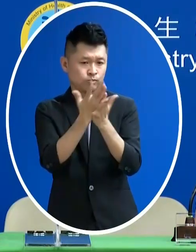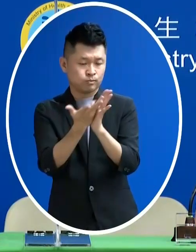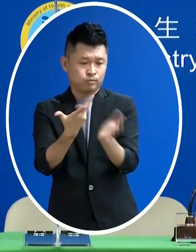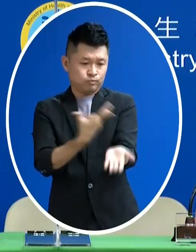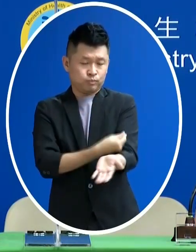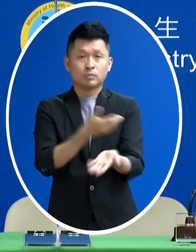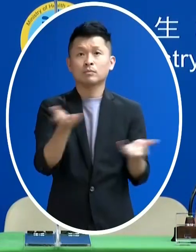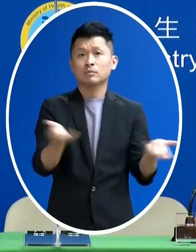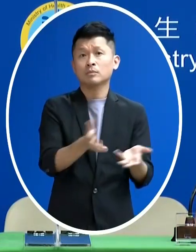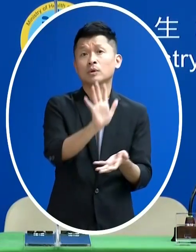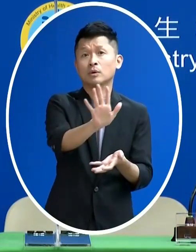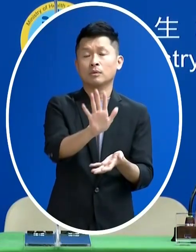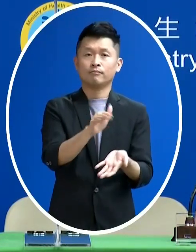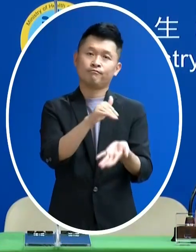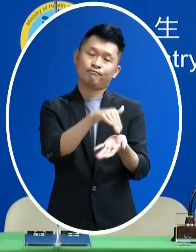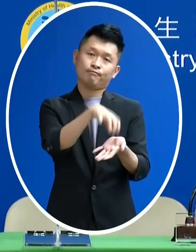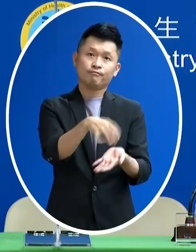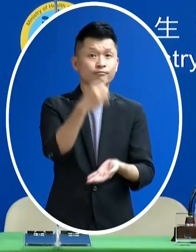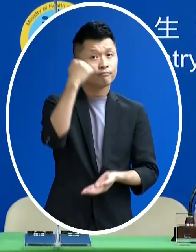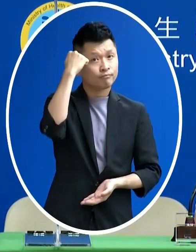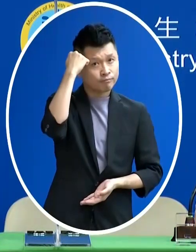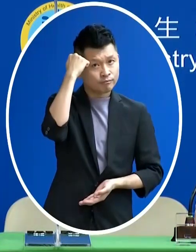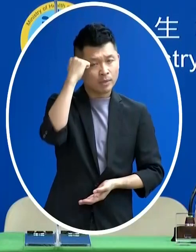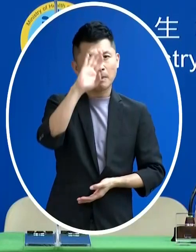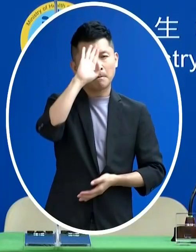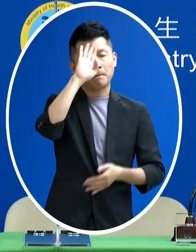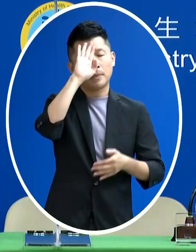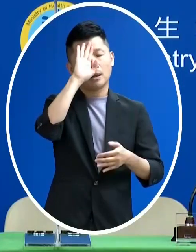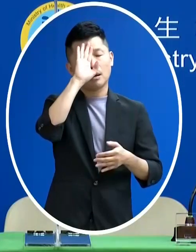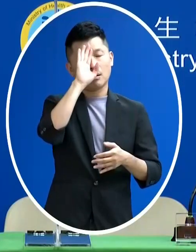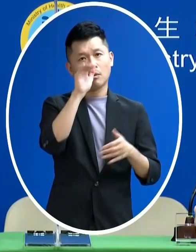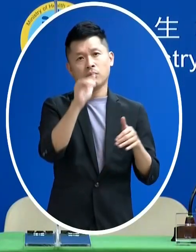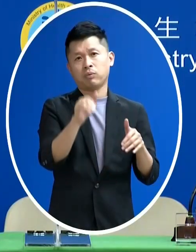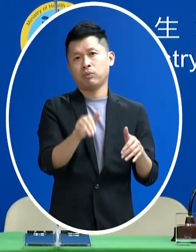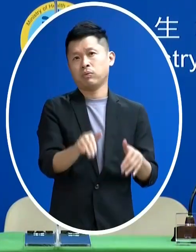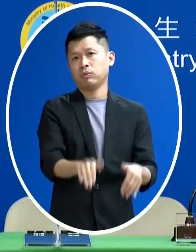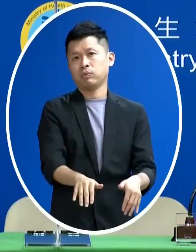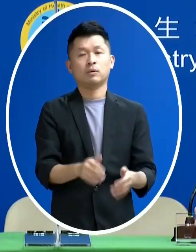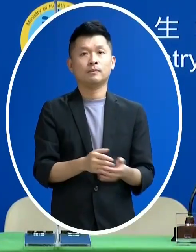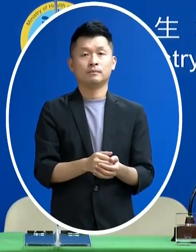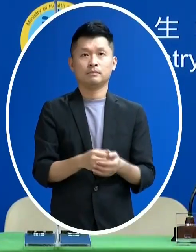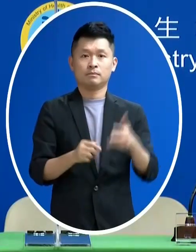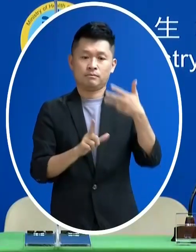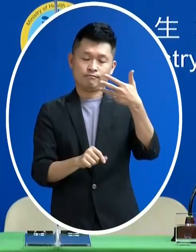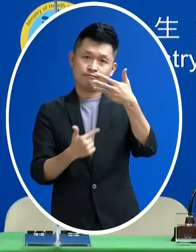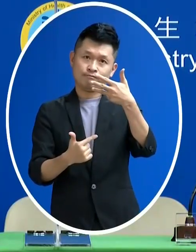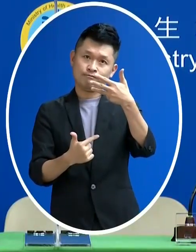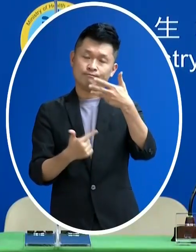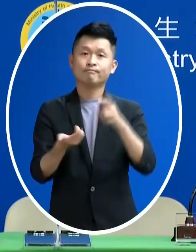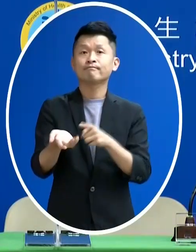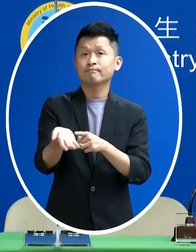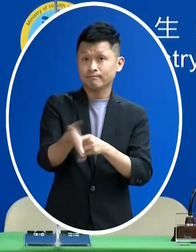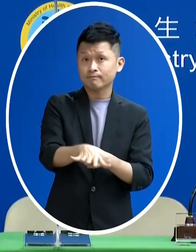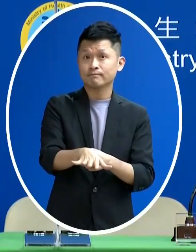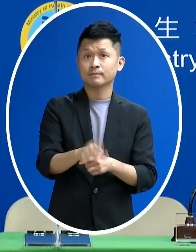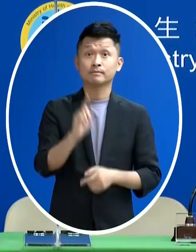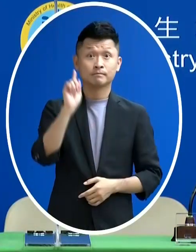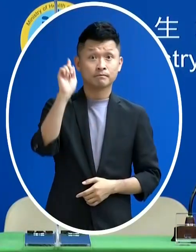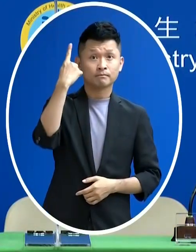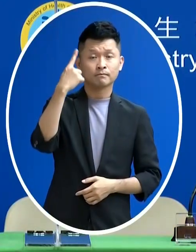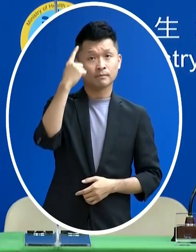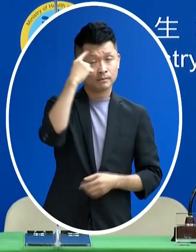很遗憾是说，在住院当中仍然因为病情的恶化，在8月6号的时候不幸过世，死因主要就是脑